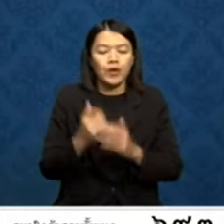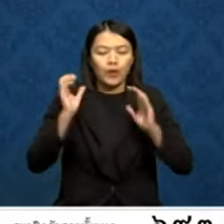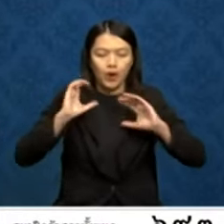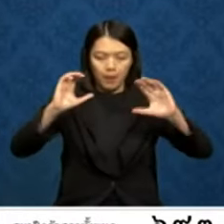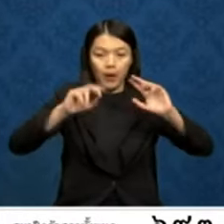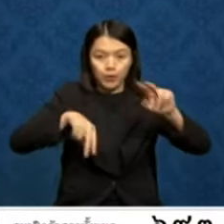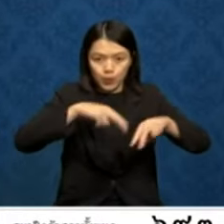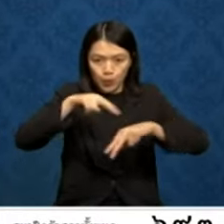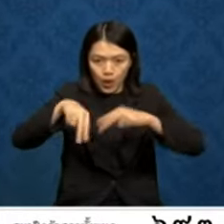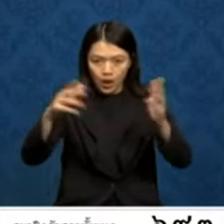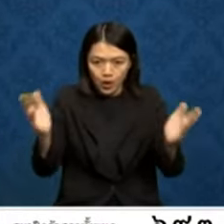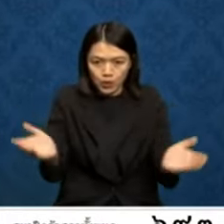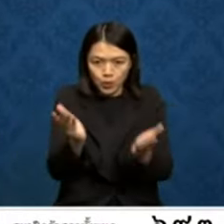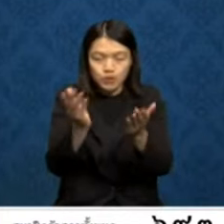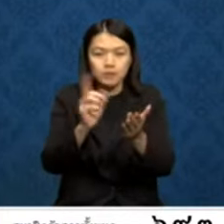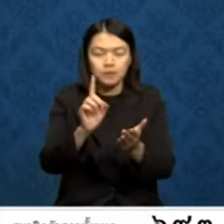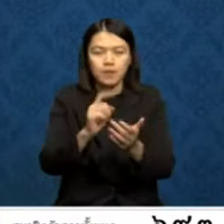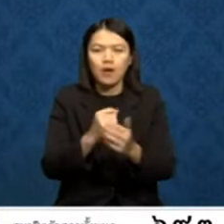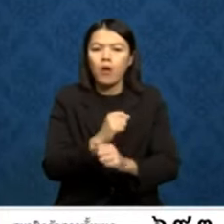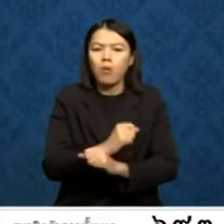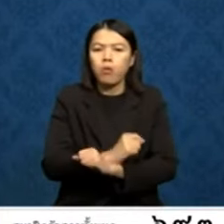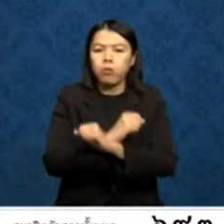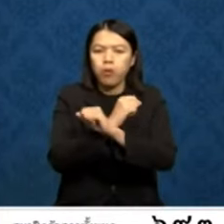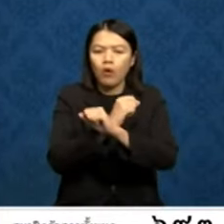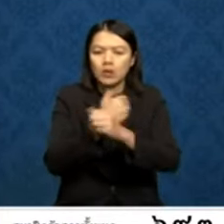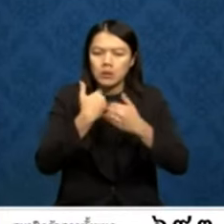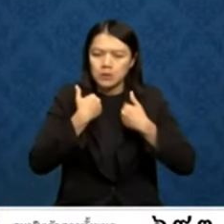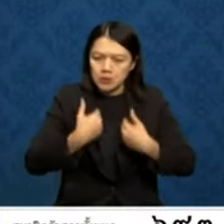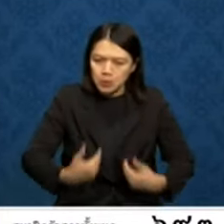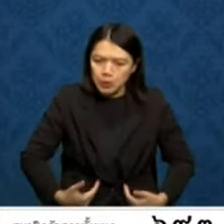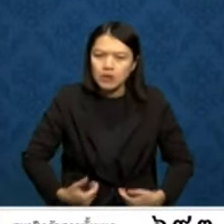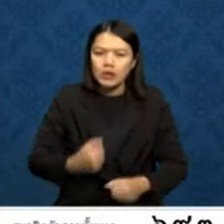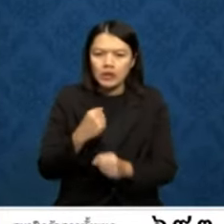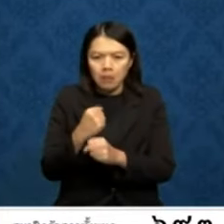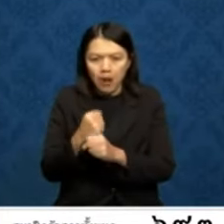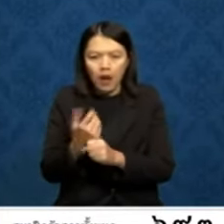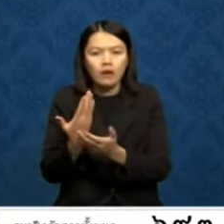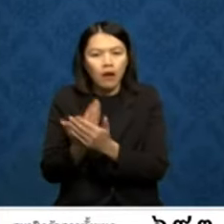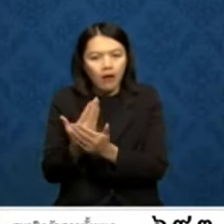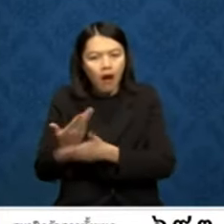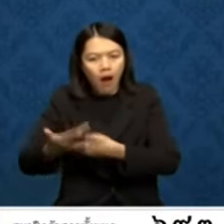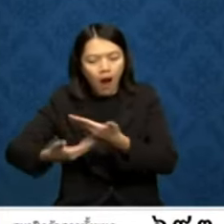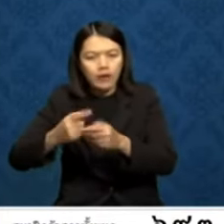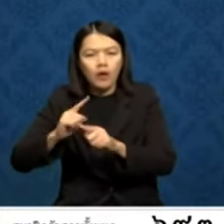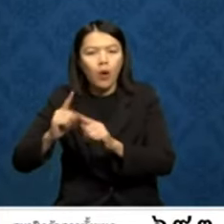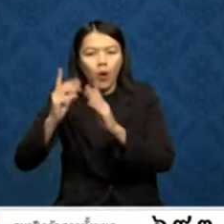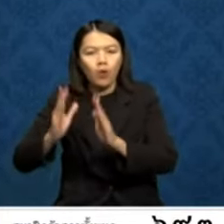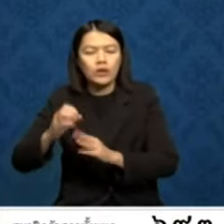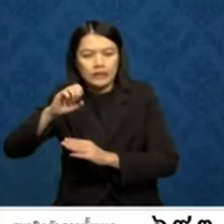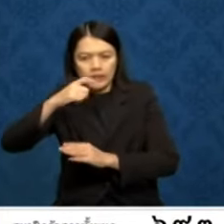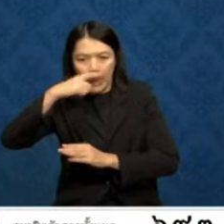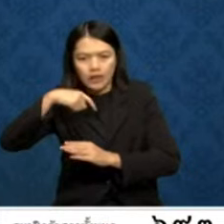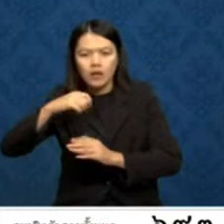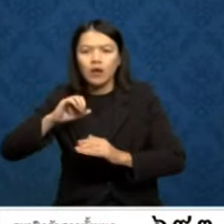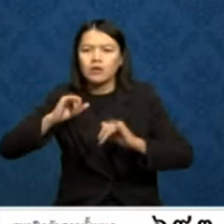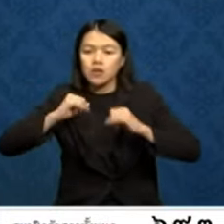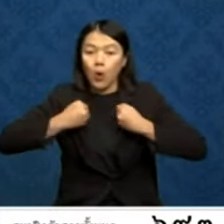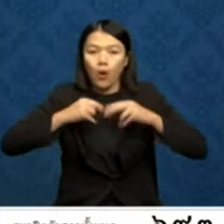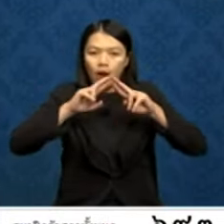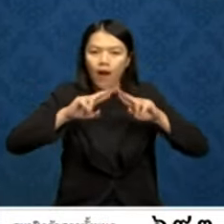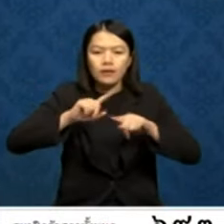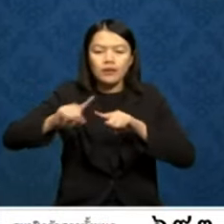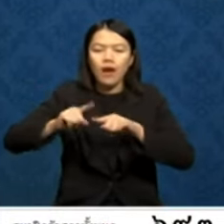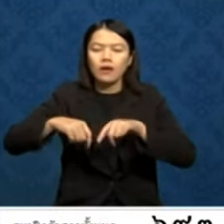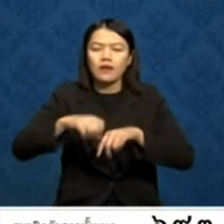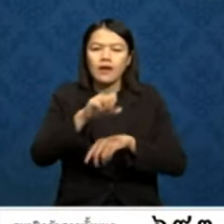และส่งเสริมพร้อมกับปกป้องผลประโยชน์ของผู้ประกอบการไทยโดยเฉพาะ SME จากการแข่ง